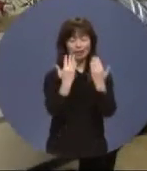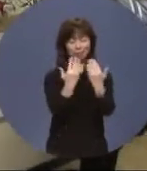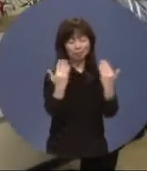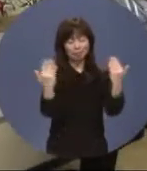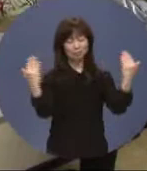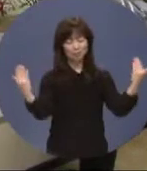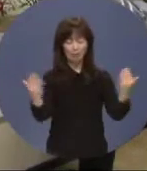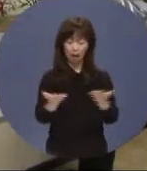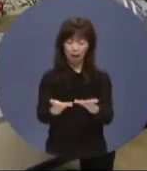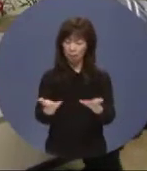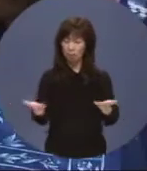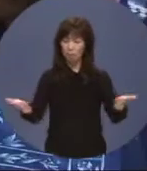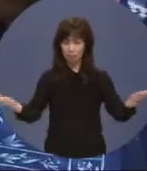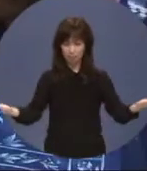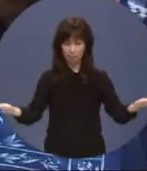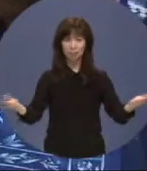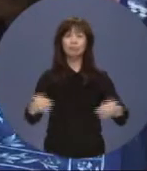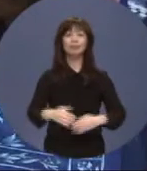ていました。